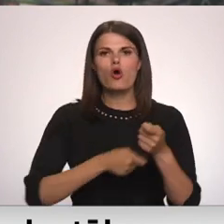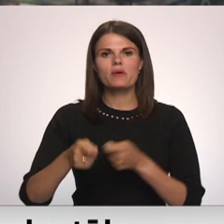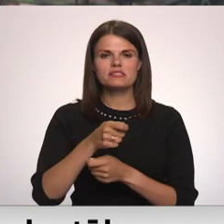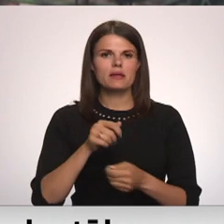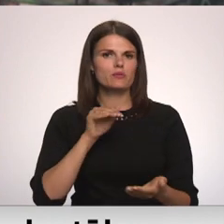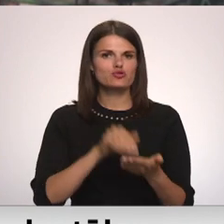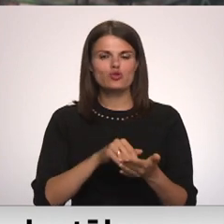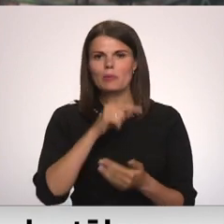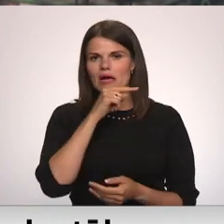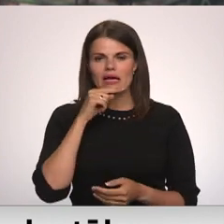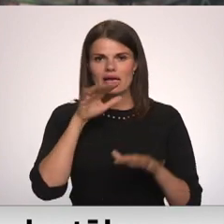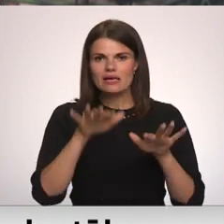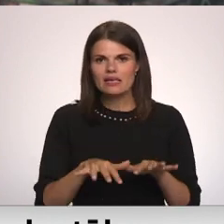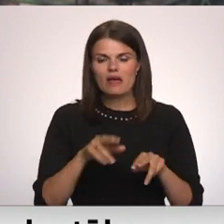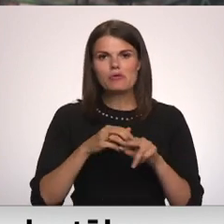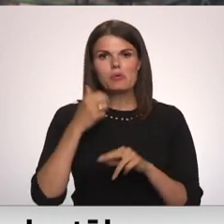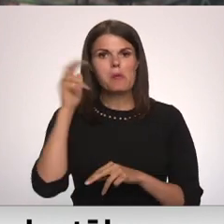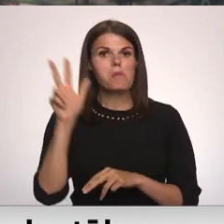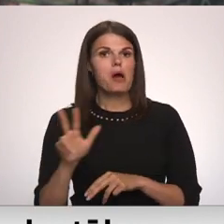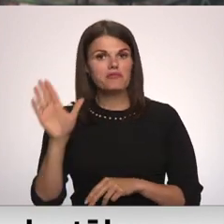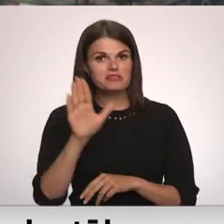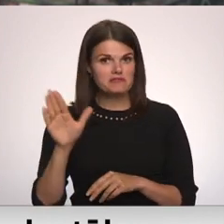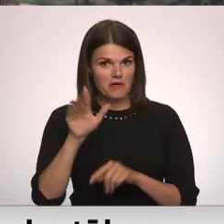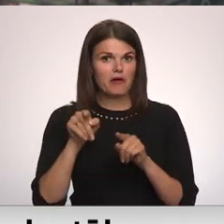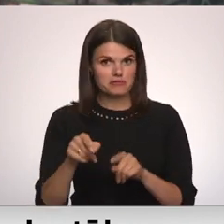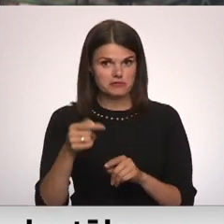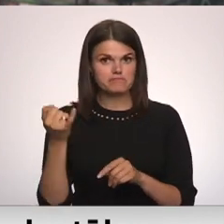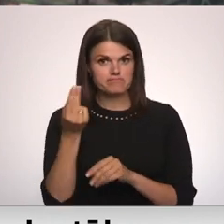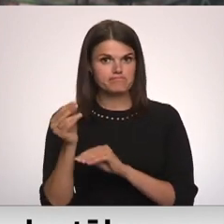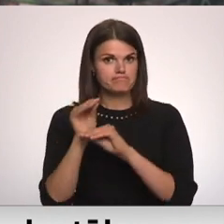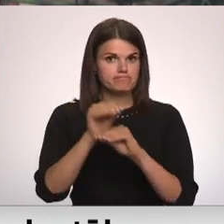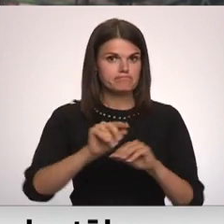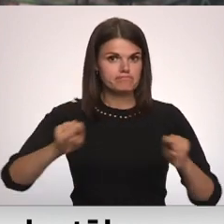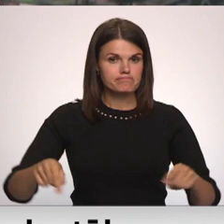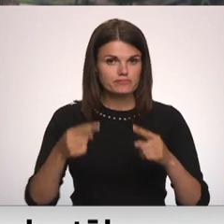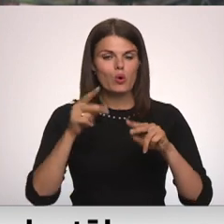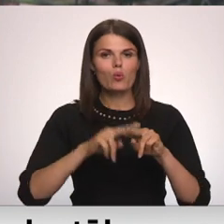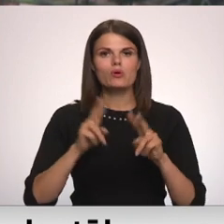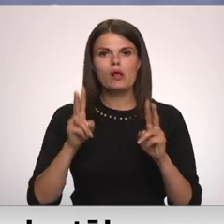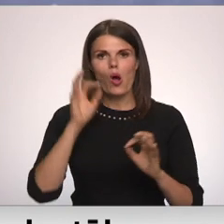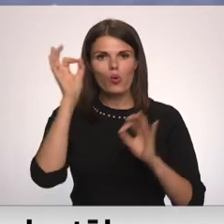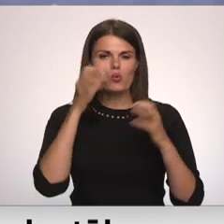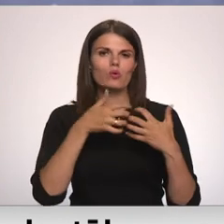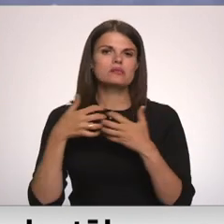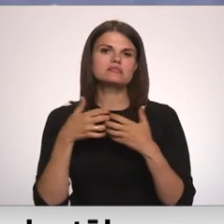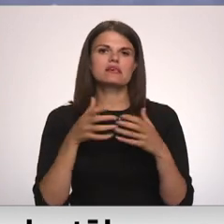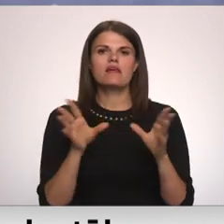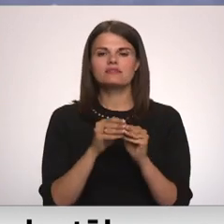Krievijā, Baltijas valstu pievilcību investīcijām un to, kā Google cīnās ar Krievijas propagandu.